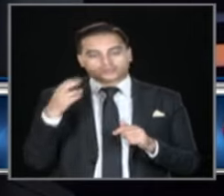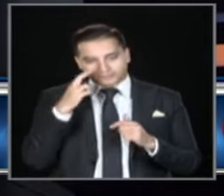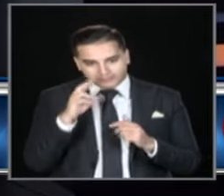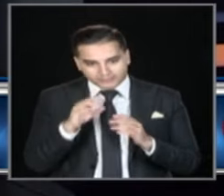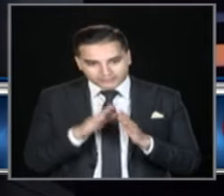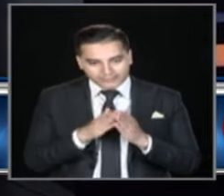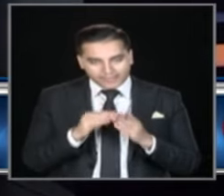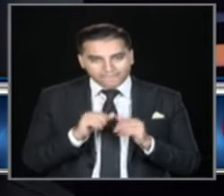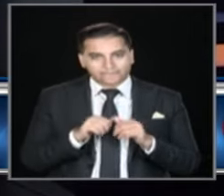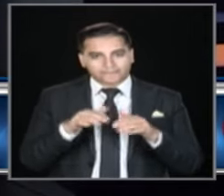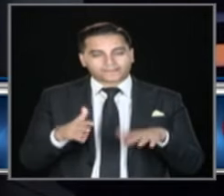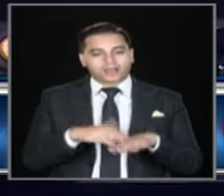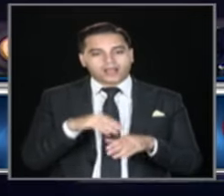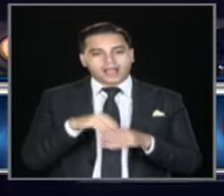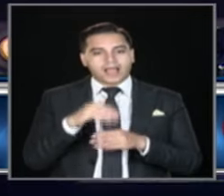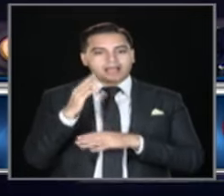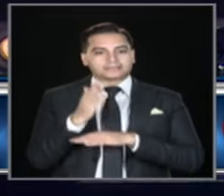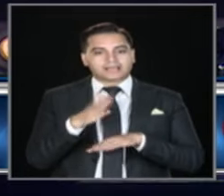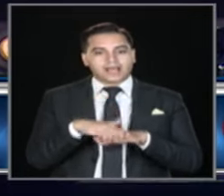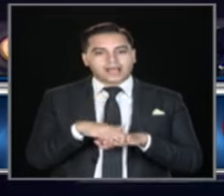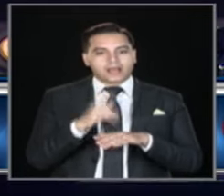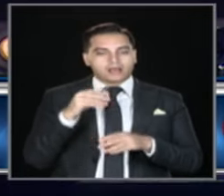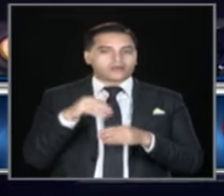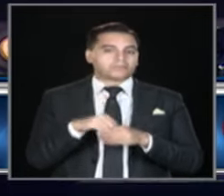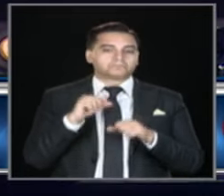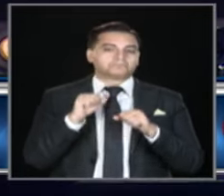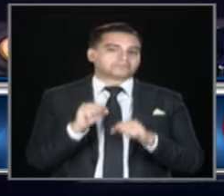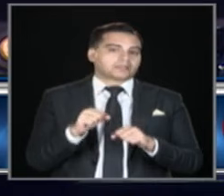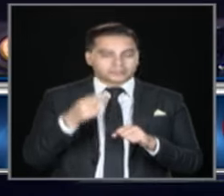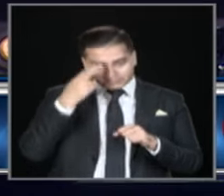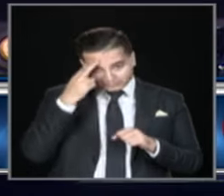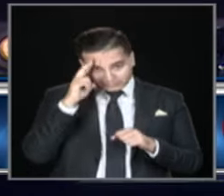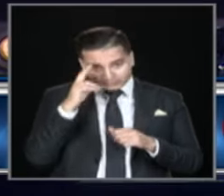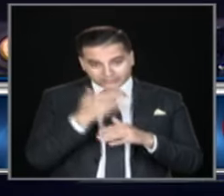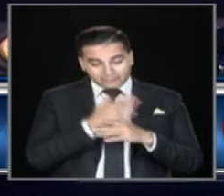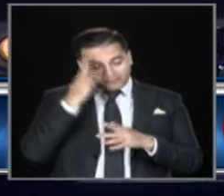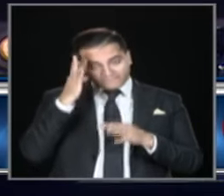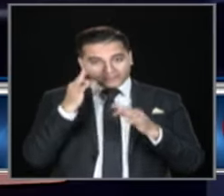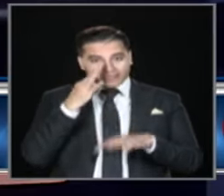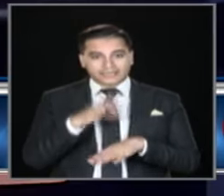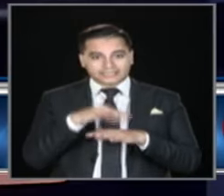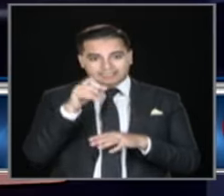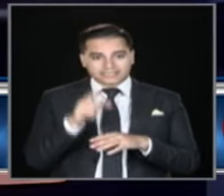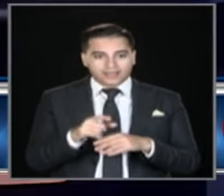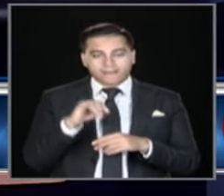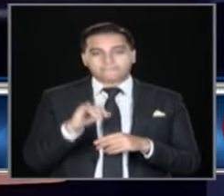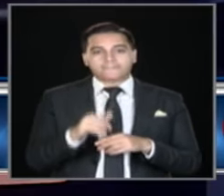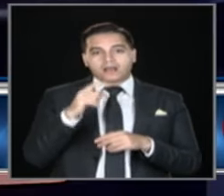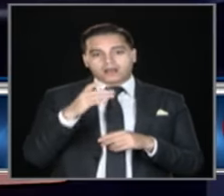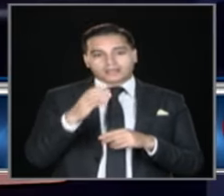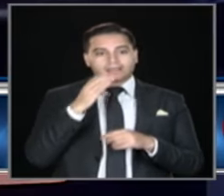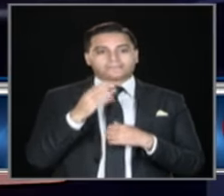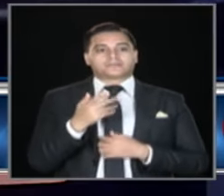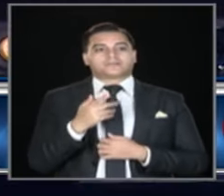بيتناول فيه القواعد الاساسيه اللي استخلاصها لتوجيه الفكر الانساني ميار اجابتك